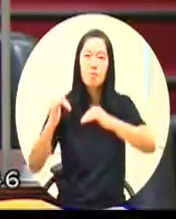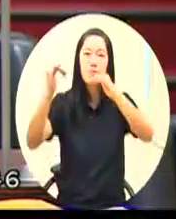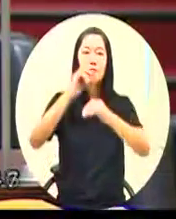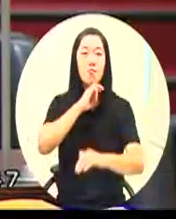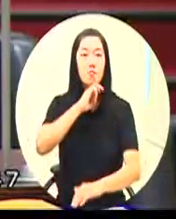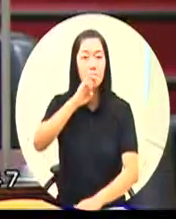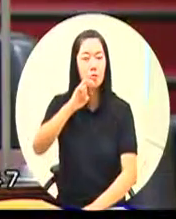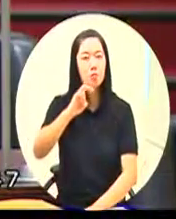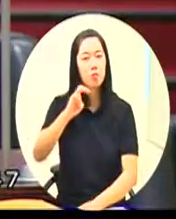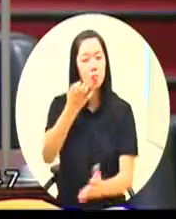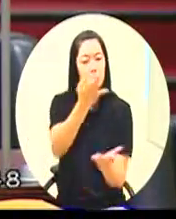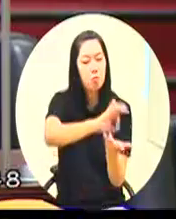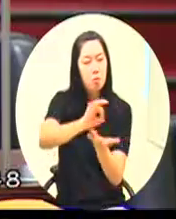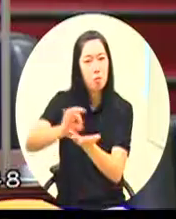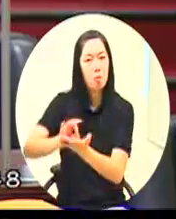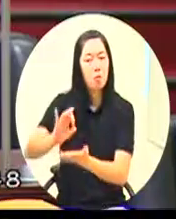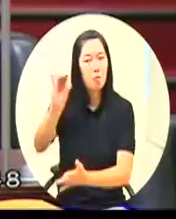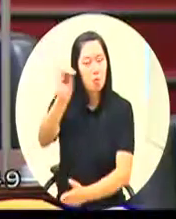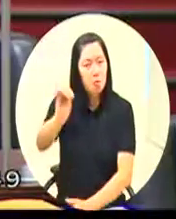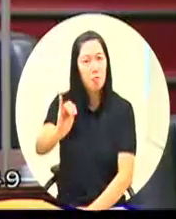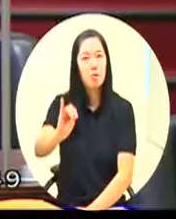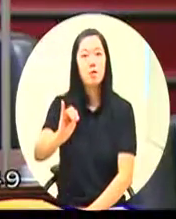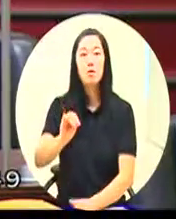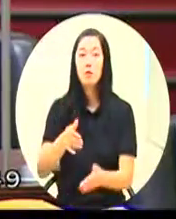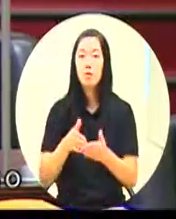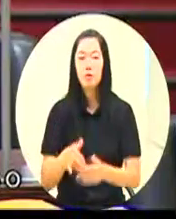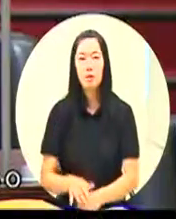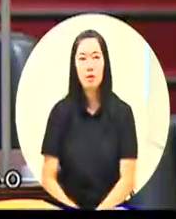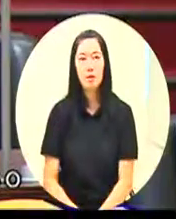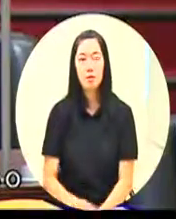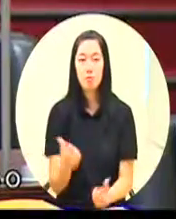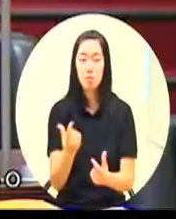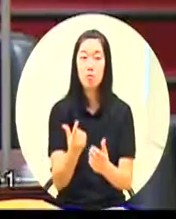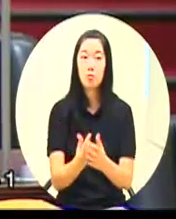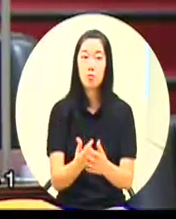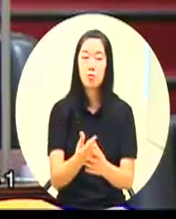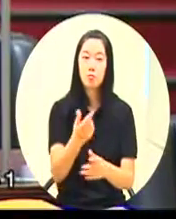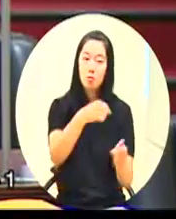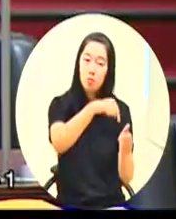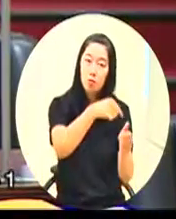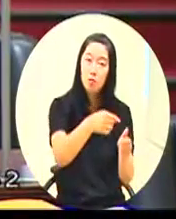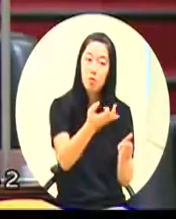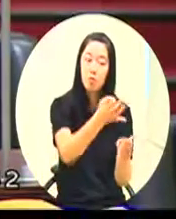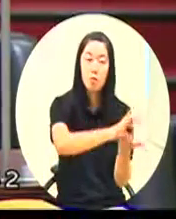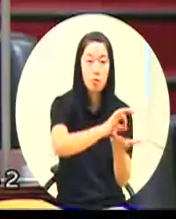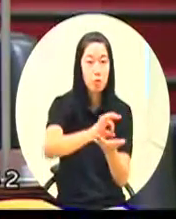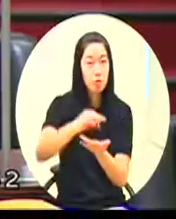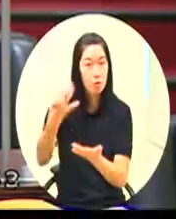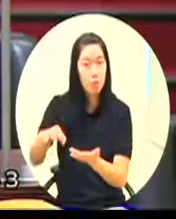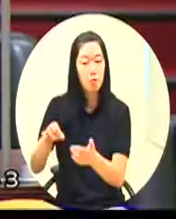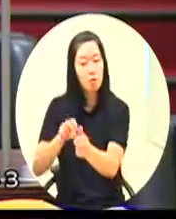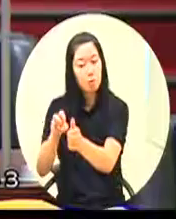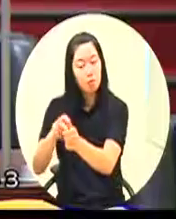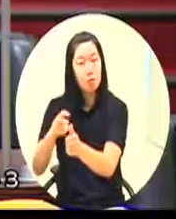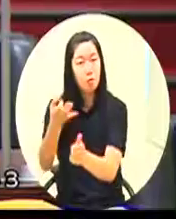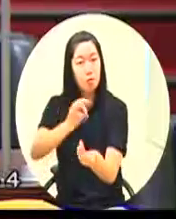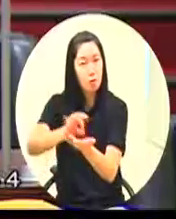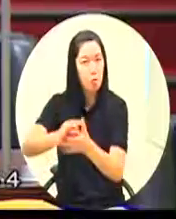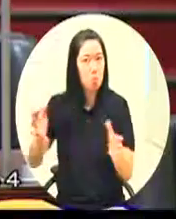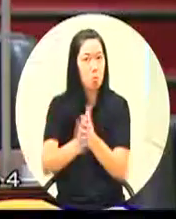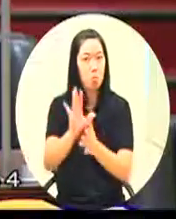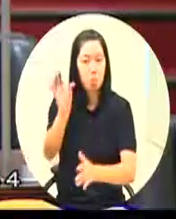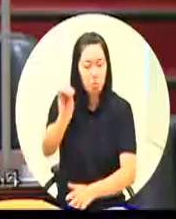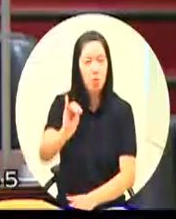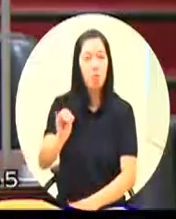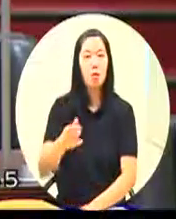1000万的教育经费，好，包括养育她。那如果说我们只是补